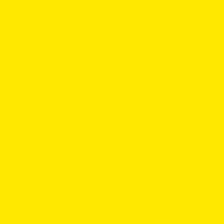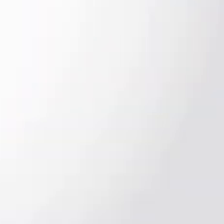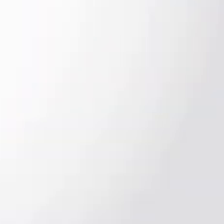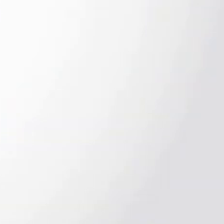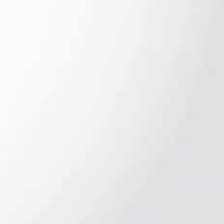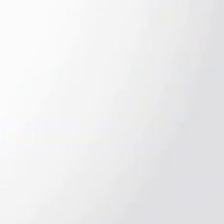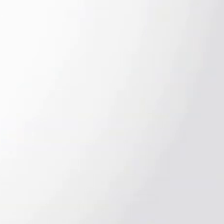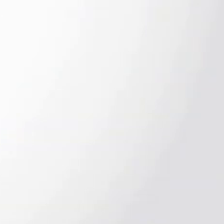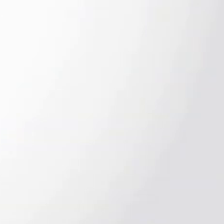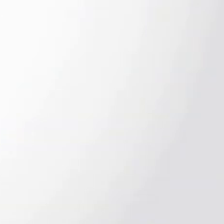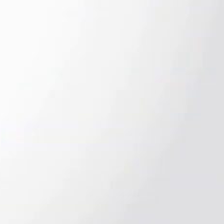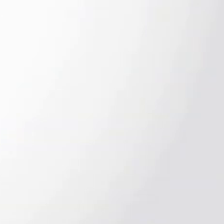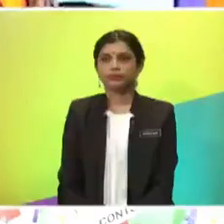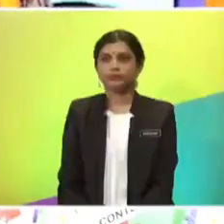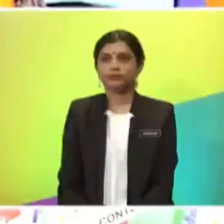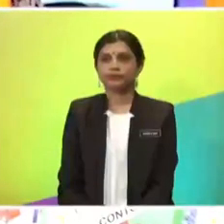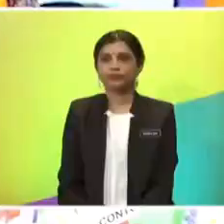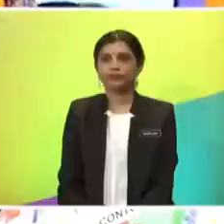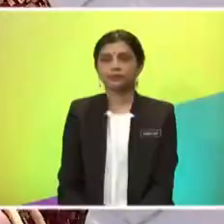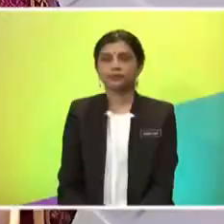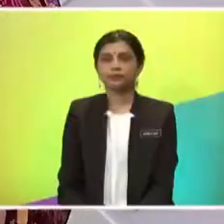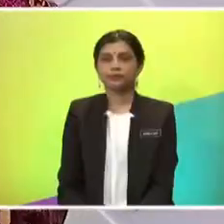Didik TV KPM.